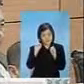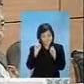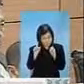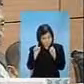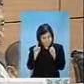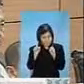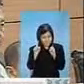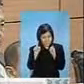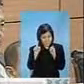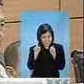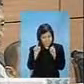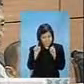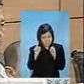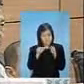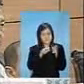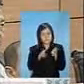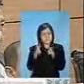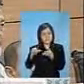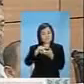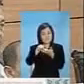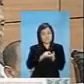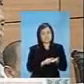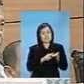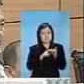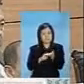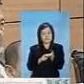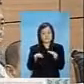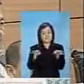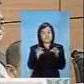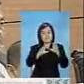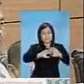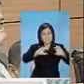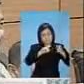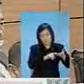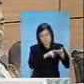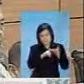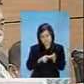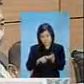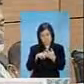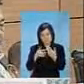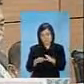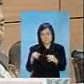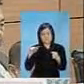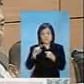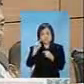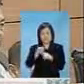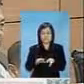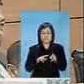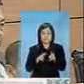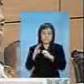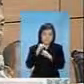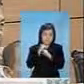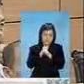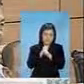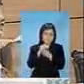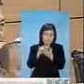การปกติการใช้อำนาจหน้าที่ของฝ่ายนิติบัญญัติในการสถาปนากฎหมายเป็นอำนาจโดยชอบ